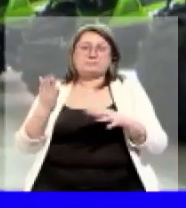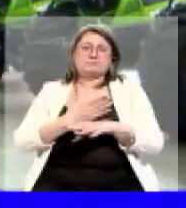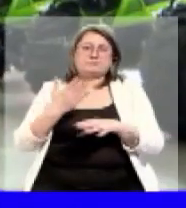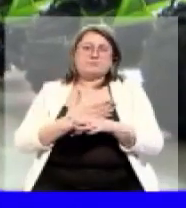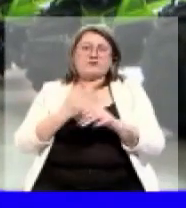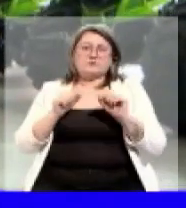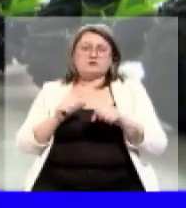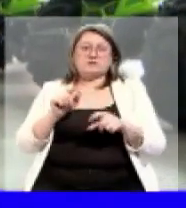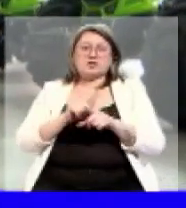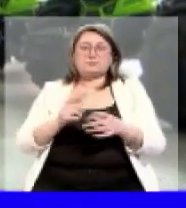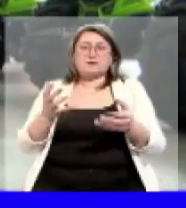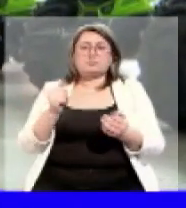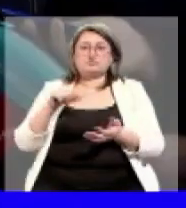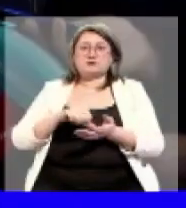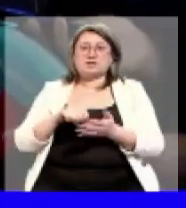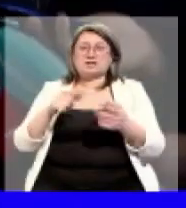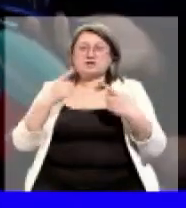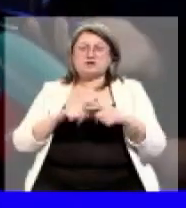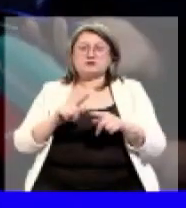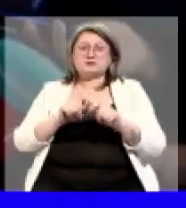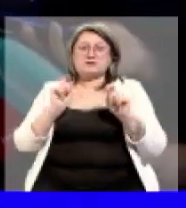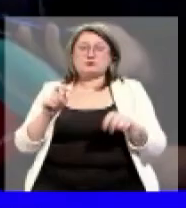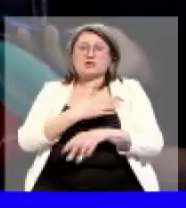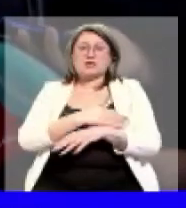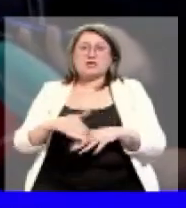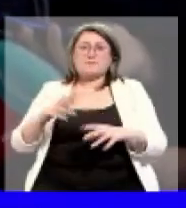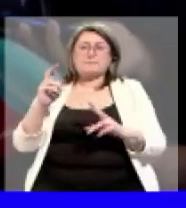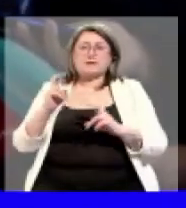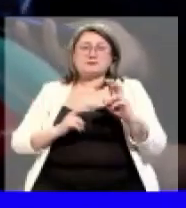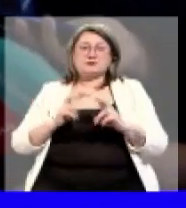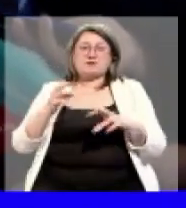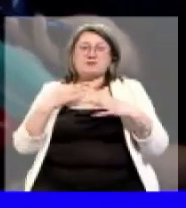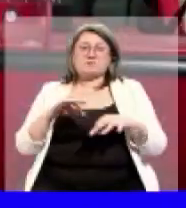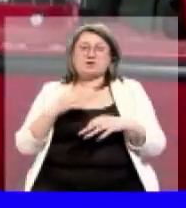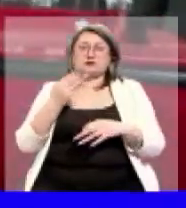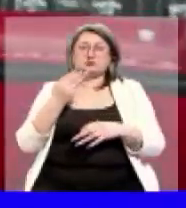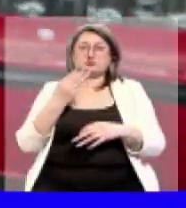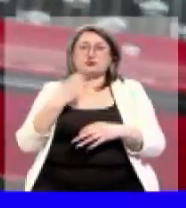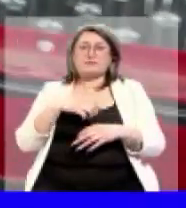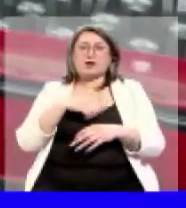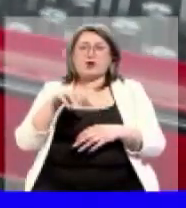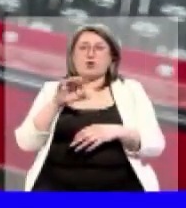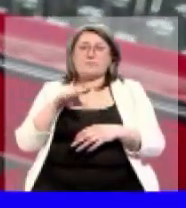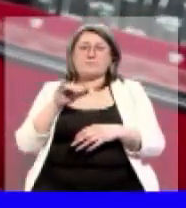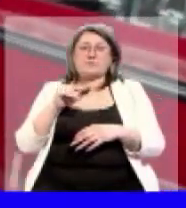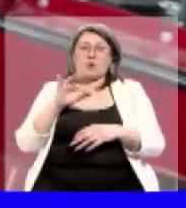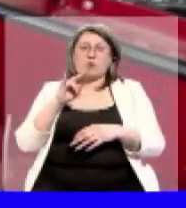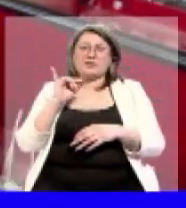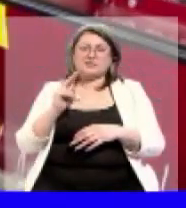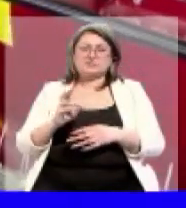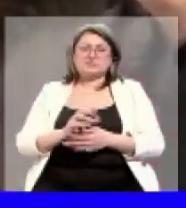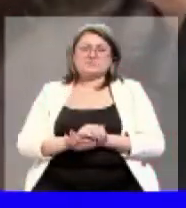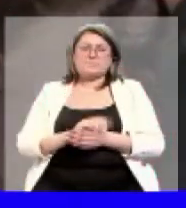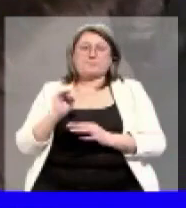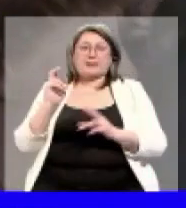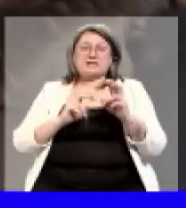шаруашылық техникасын құрастыру, ауыл шаруашылық техникасының компоненттер мен қосалқы бөлшектер өндіру. Өндіріс ошағы комбайндардың 1000 бірлігін, трактордың 3000,